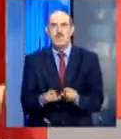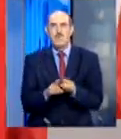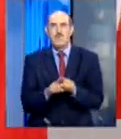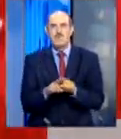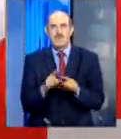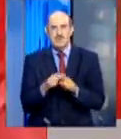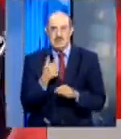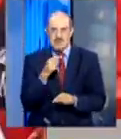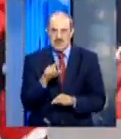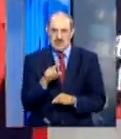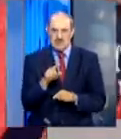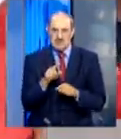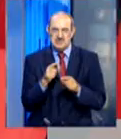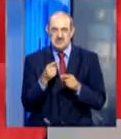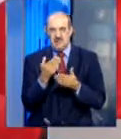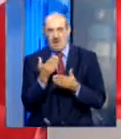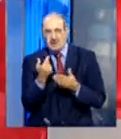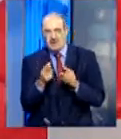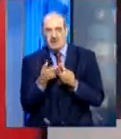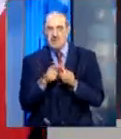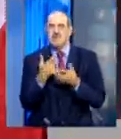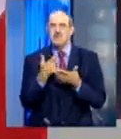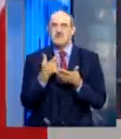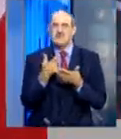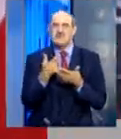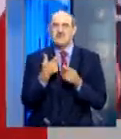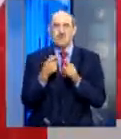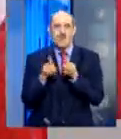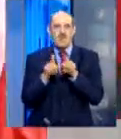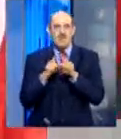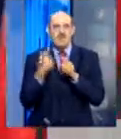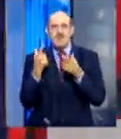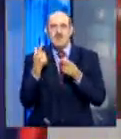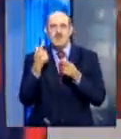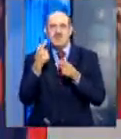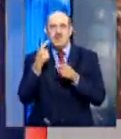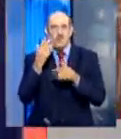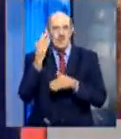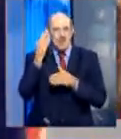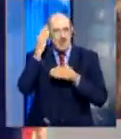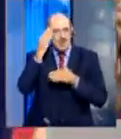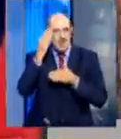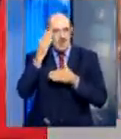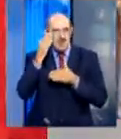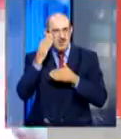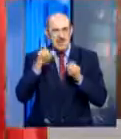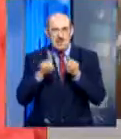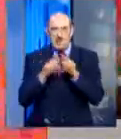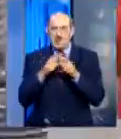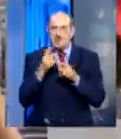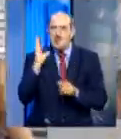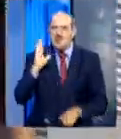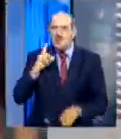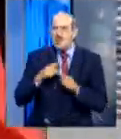واغتصب وأحرق، حرق حتى على الأرض، حرق حتى الأرض والحيوانات، إلى 84